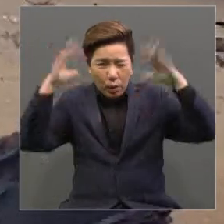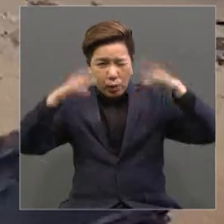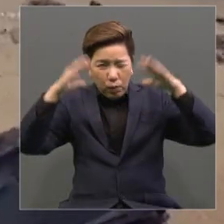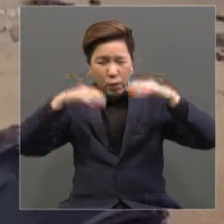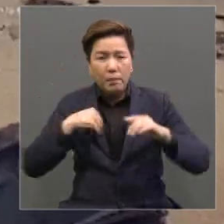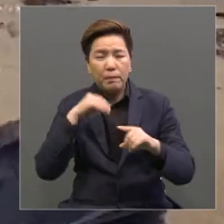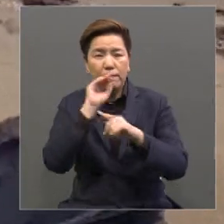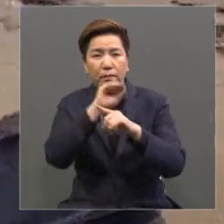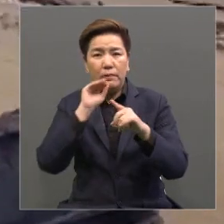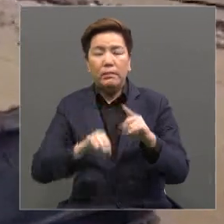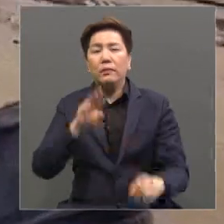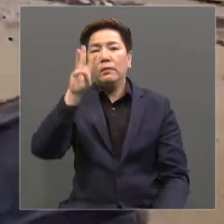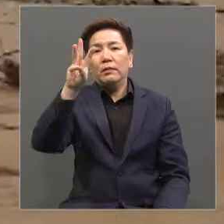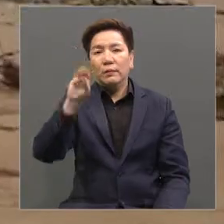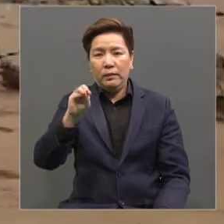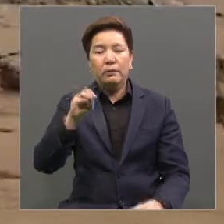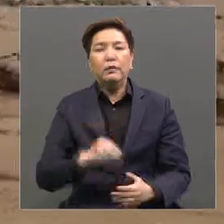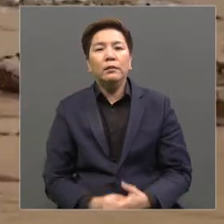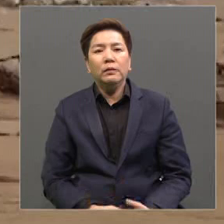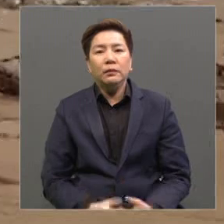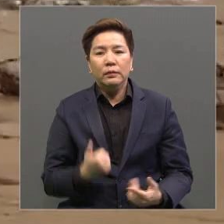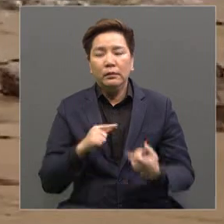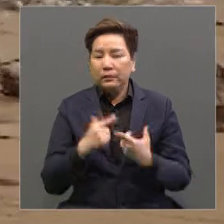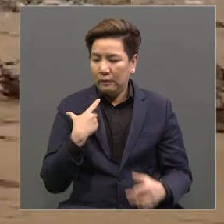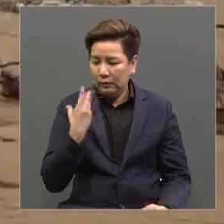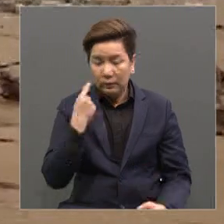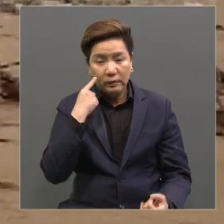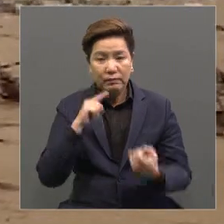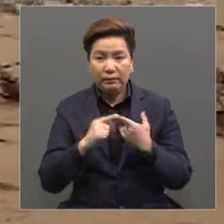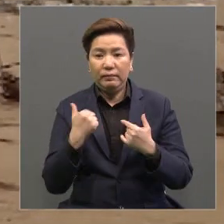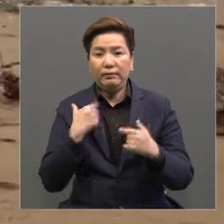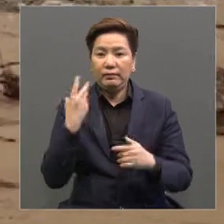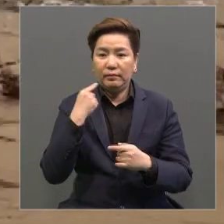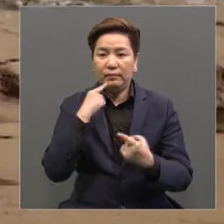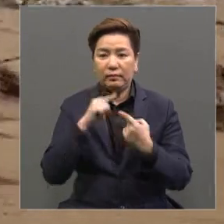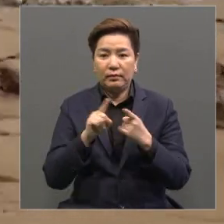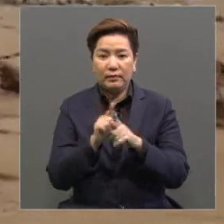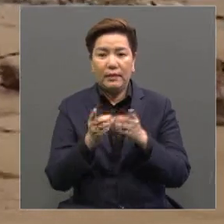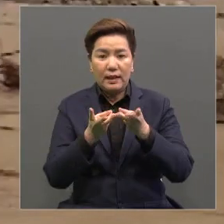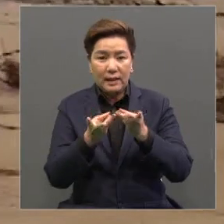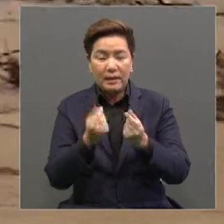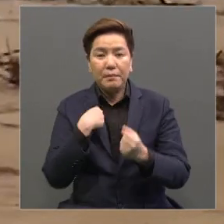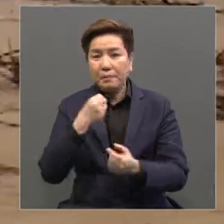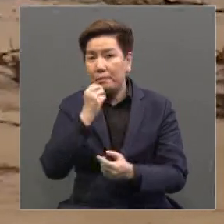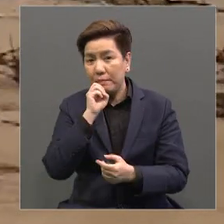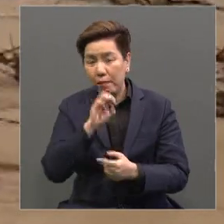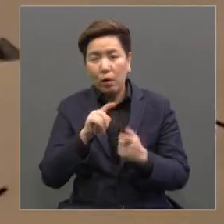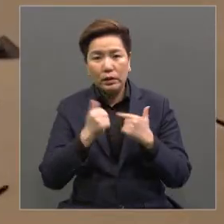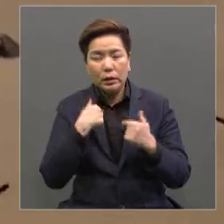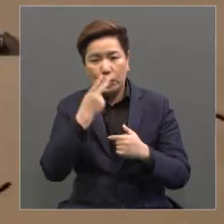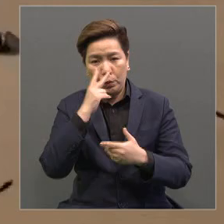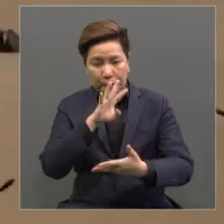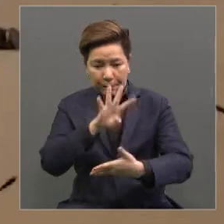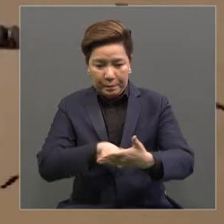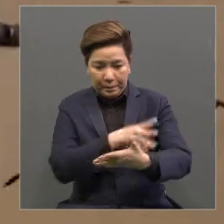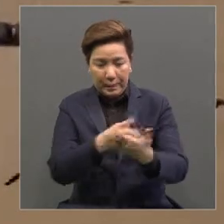อยู่ประมาณ 60%ของพื้นที่ครับเมื่อวานนี้เนี่ยคือตัวเลขเนี่ยนะฮะถ้าถ้าไปดู